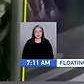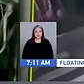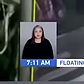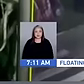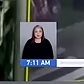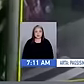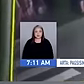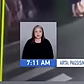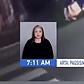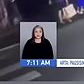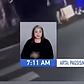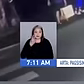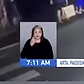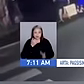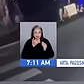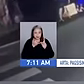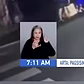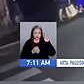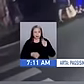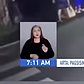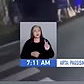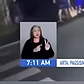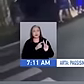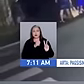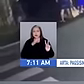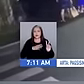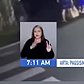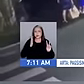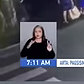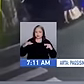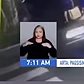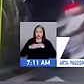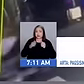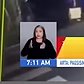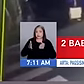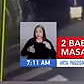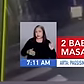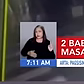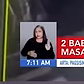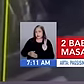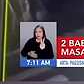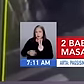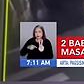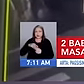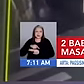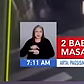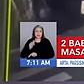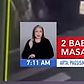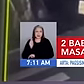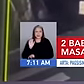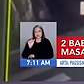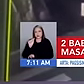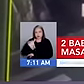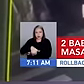tatawid ng kalsada ang mga babayeng ito sa barangay punta un Tanza Cavite 10 Sabado ng gabi naunang nakatawid